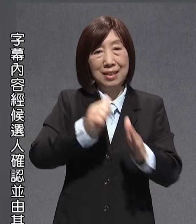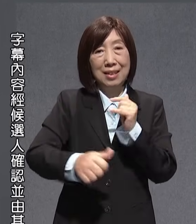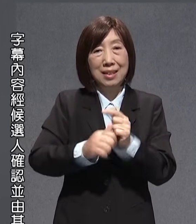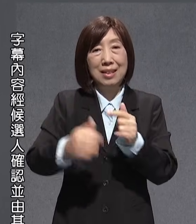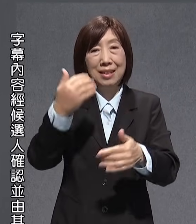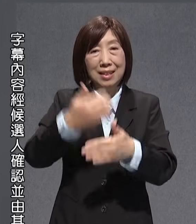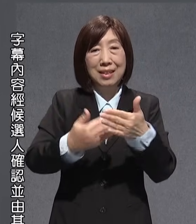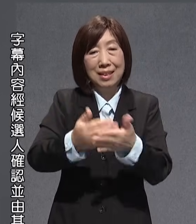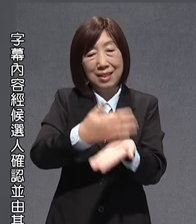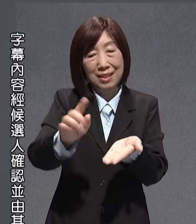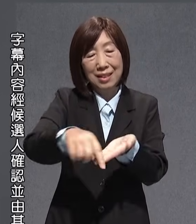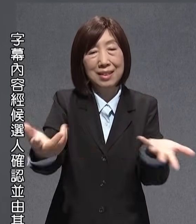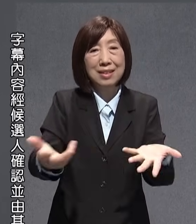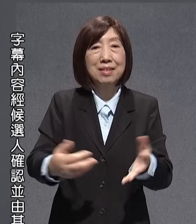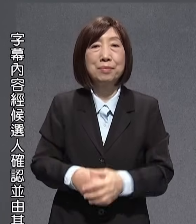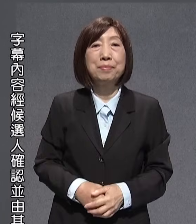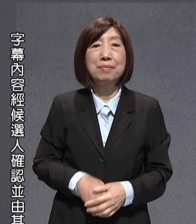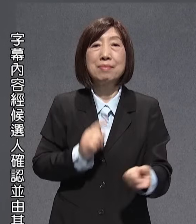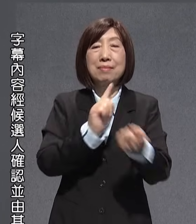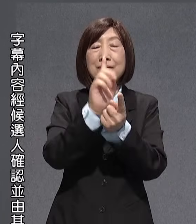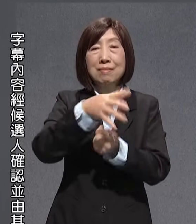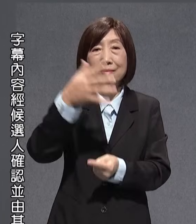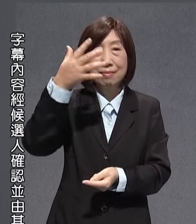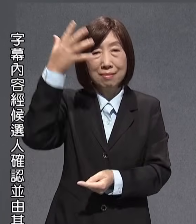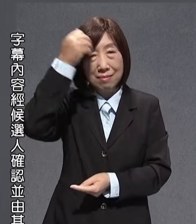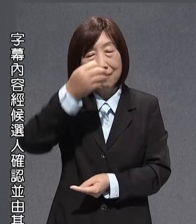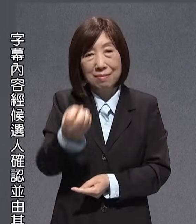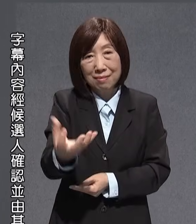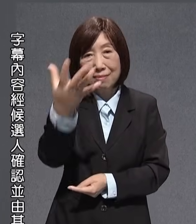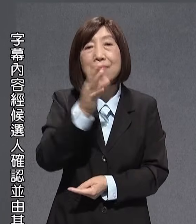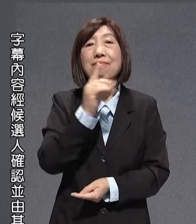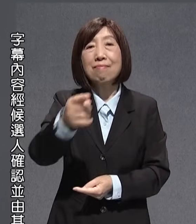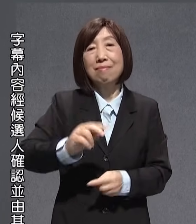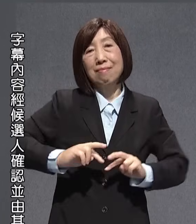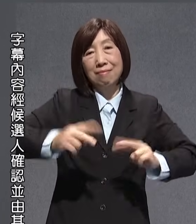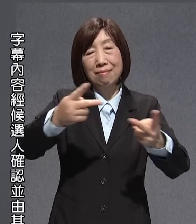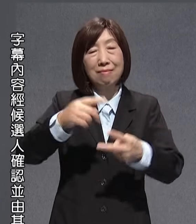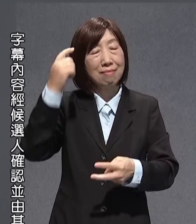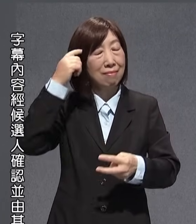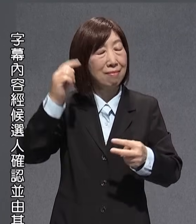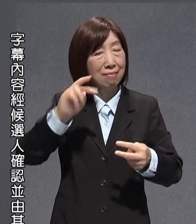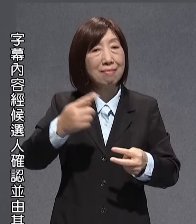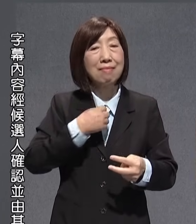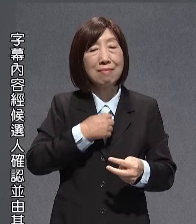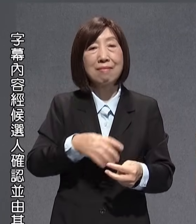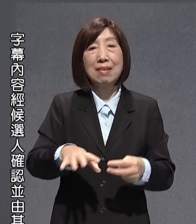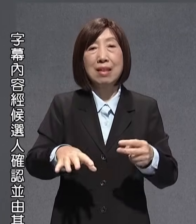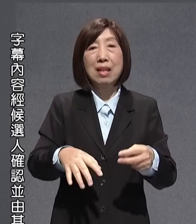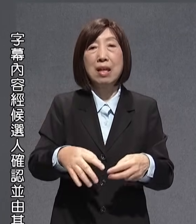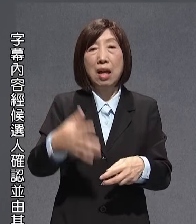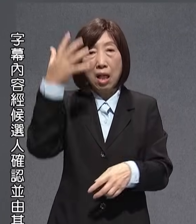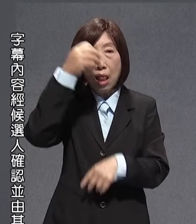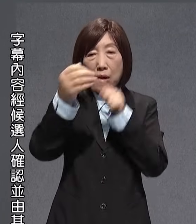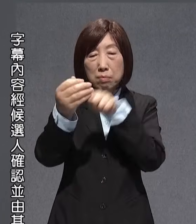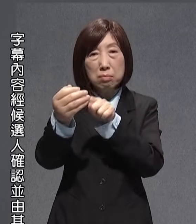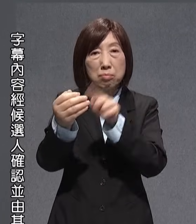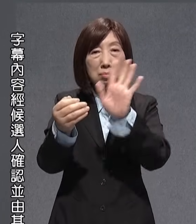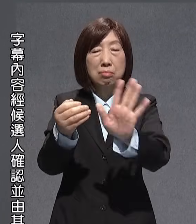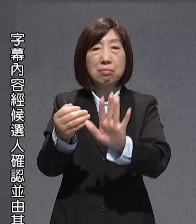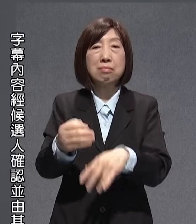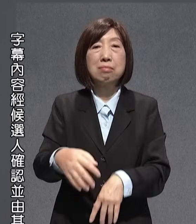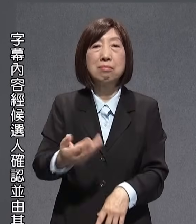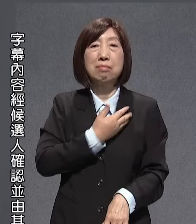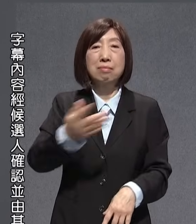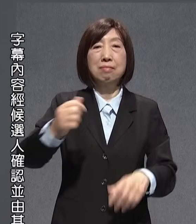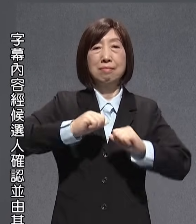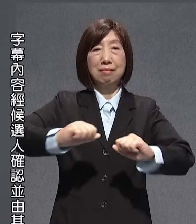少子化的问题。面对高龄化，我们要根本翻转思维，从根本改变老的观念，让壮